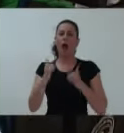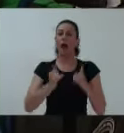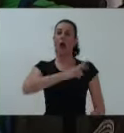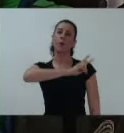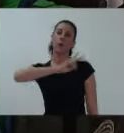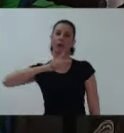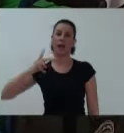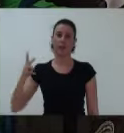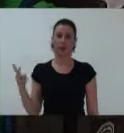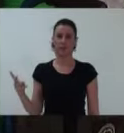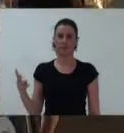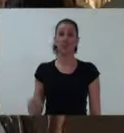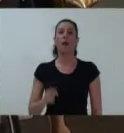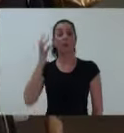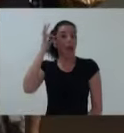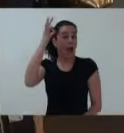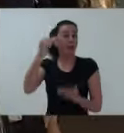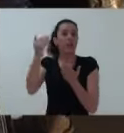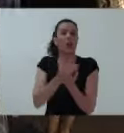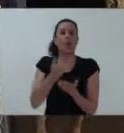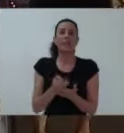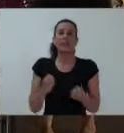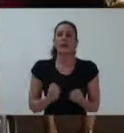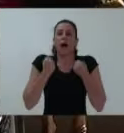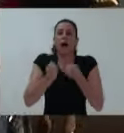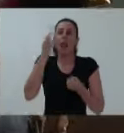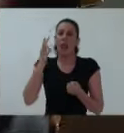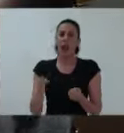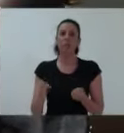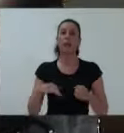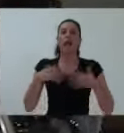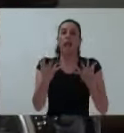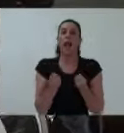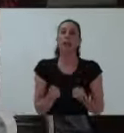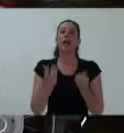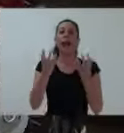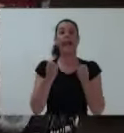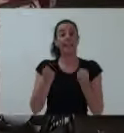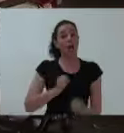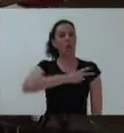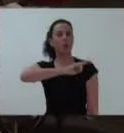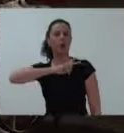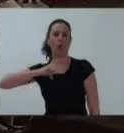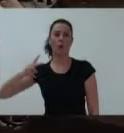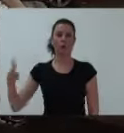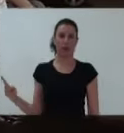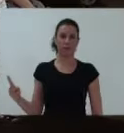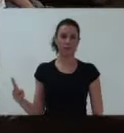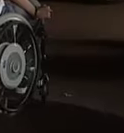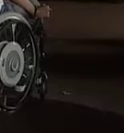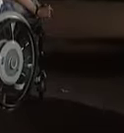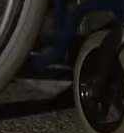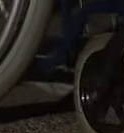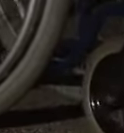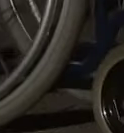يعانون من إعاقات مختلفة بهدف توفير الدعم اللازم لهم لتلبية احتياجاتهم المتنوعة